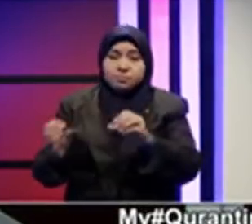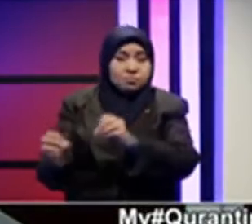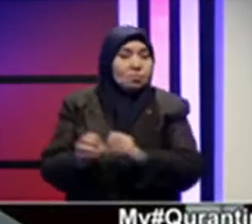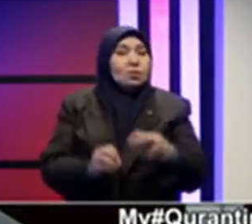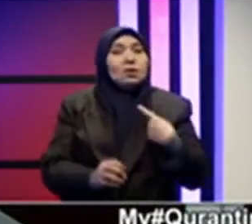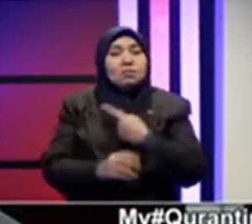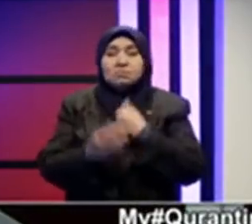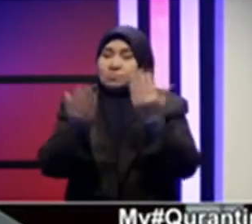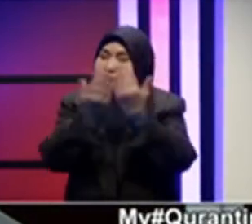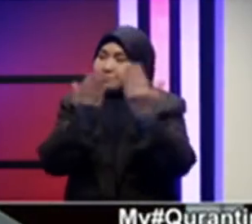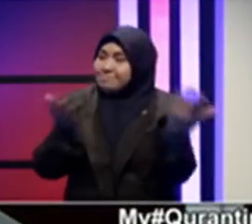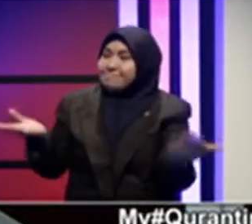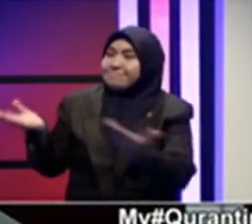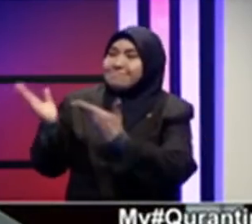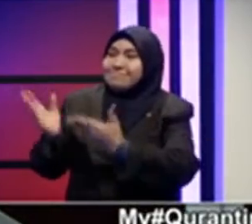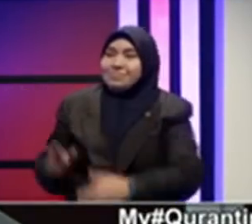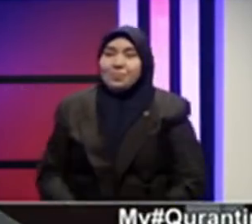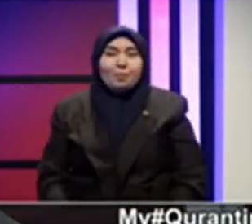Kita berdoa bersama.